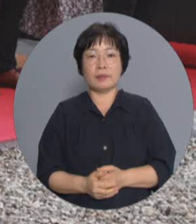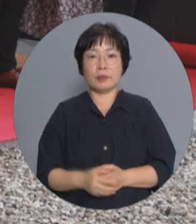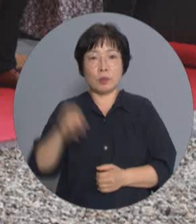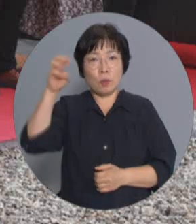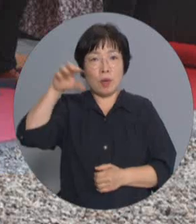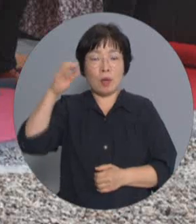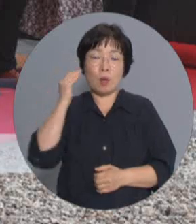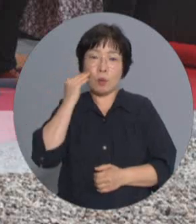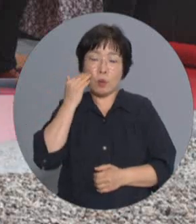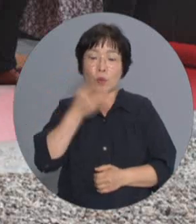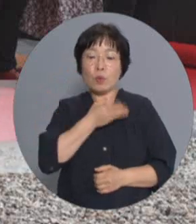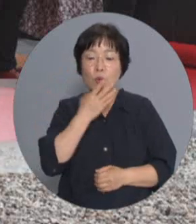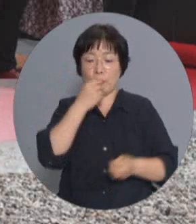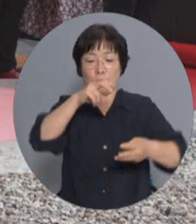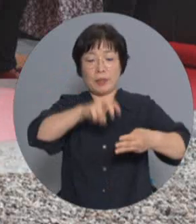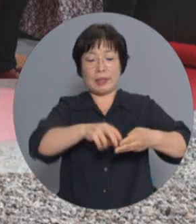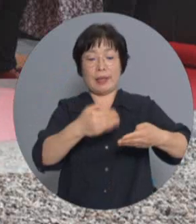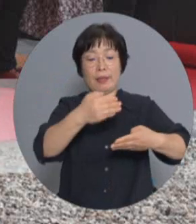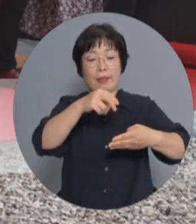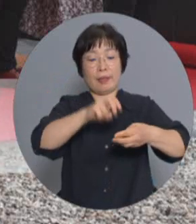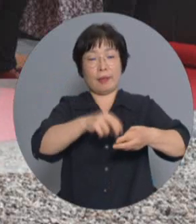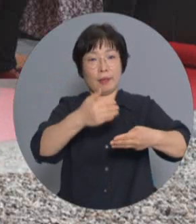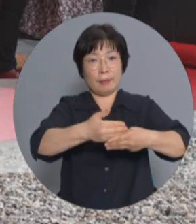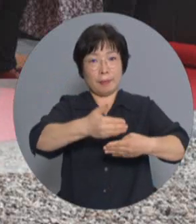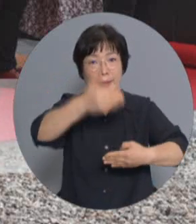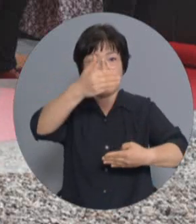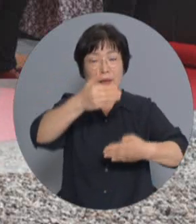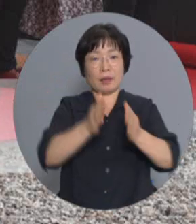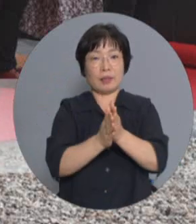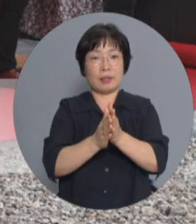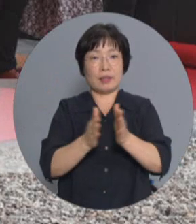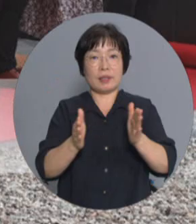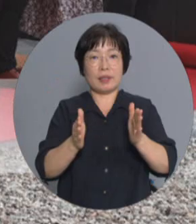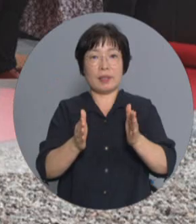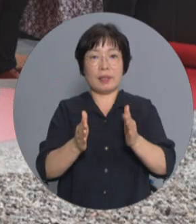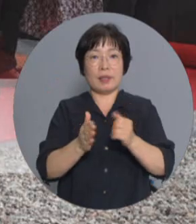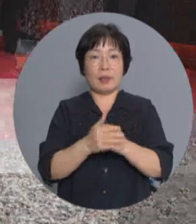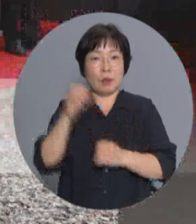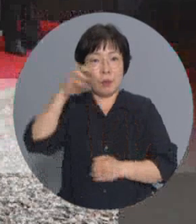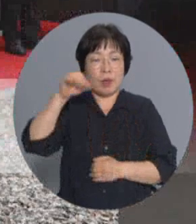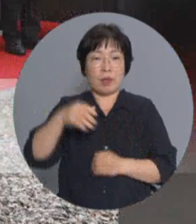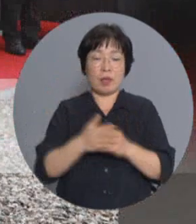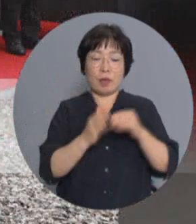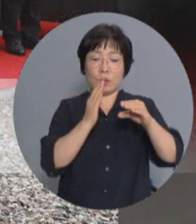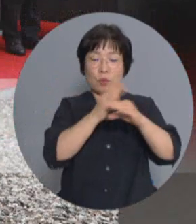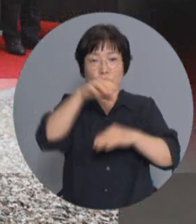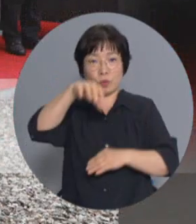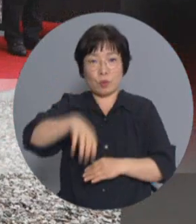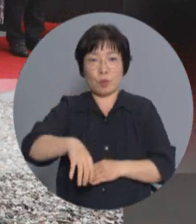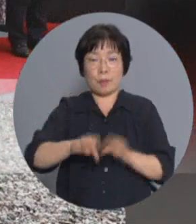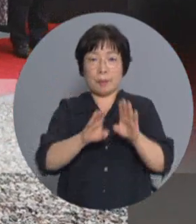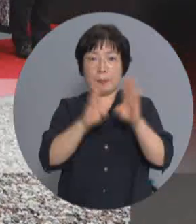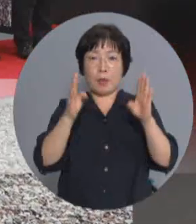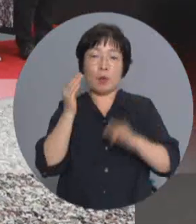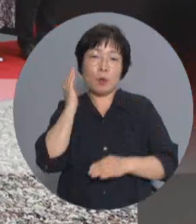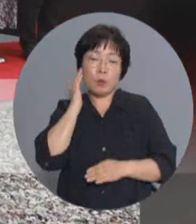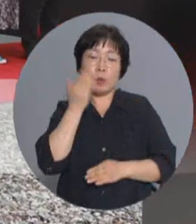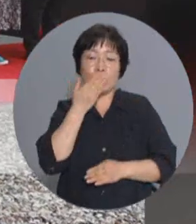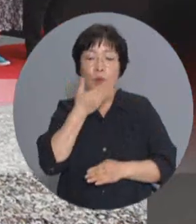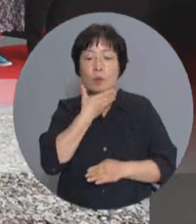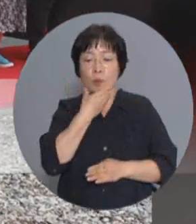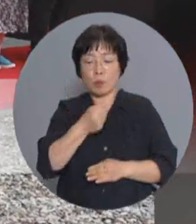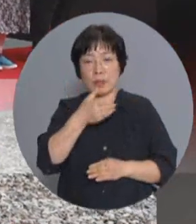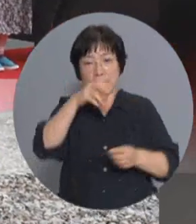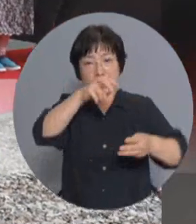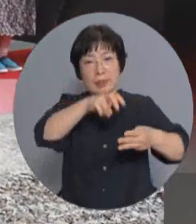광양 농아 노인 복지 센터가 개소해 본격적인 운영에 들어갔습니다 광양시 중동에 새롭게 개소한 광양 농화 노인